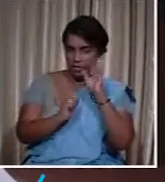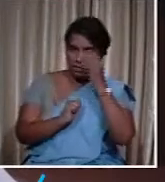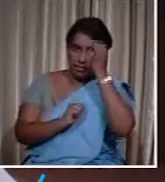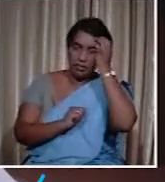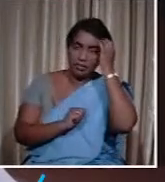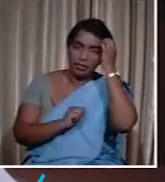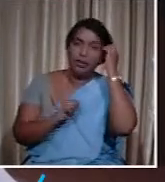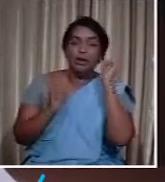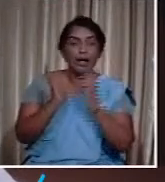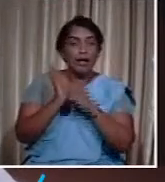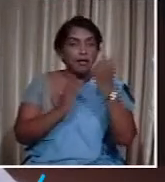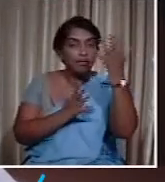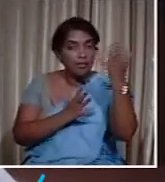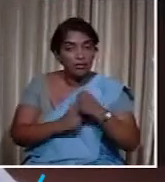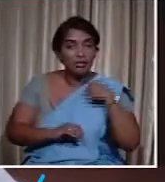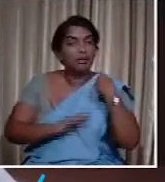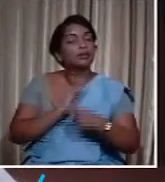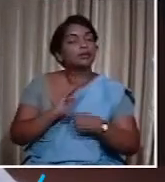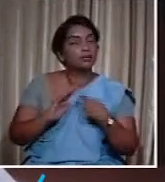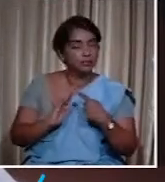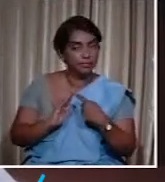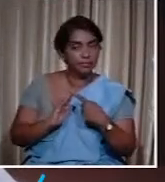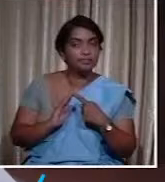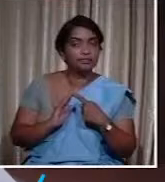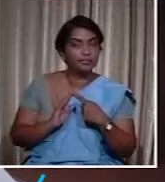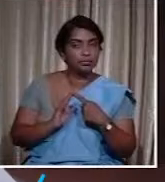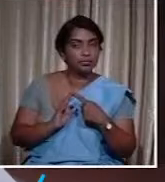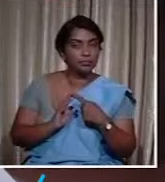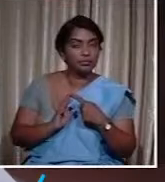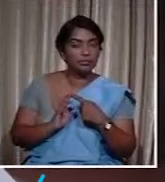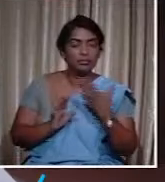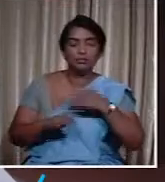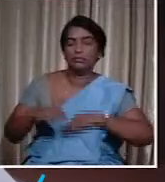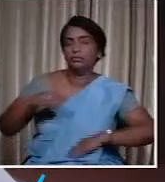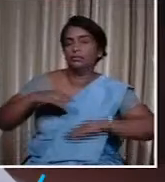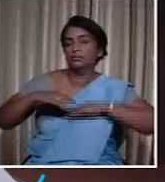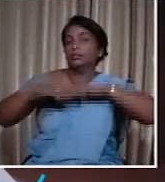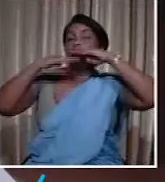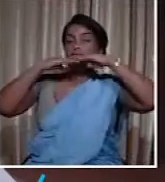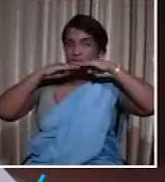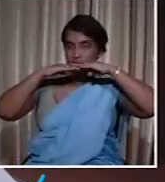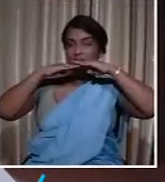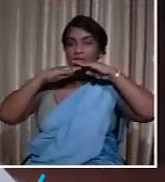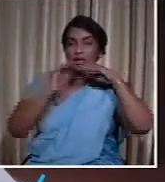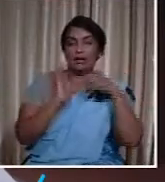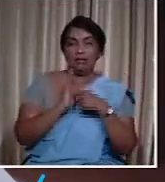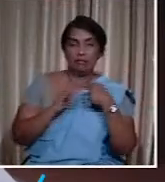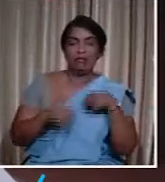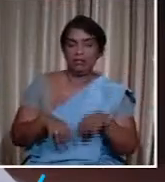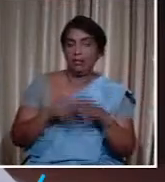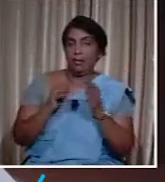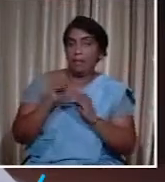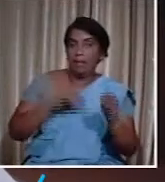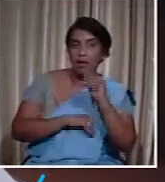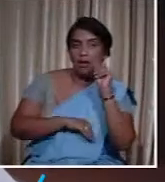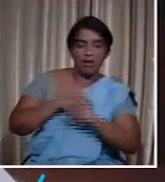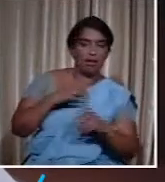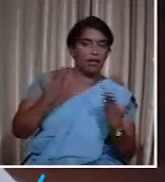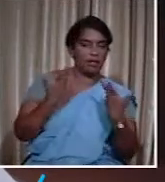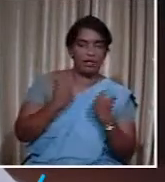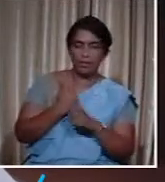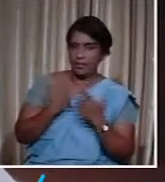एनसा मे नाय अर्बुदे अदेरटे गिल दक्वाम गिलीतिबिन एट तमुनास उपाय मार्ग खेदे